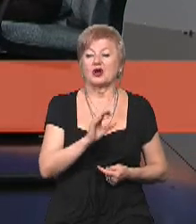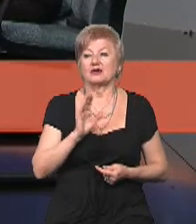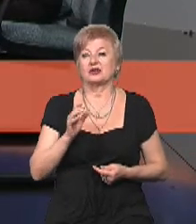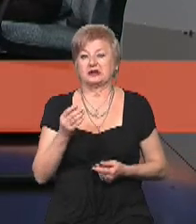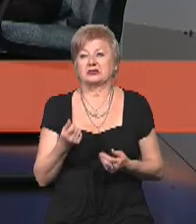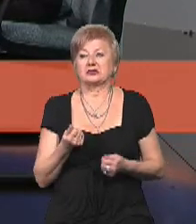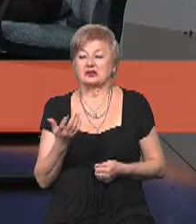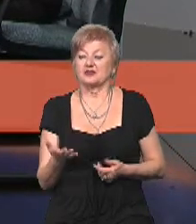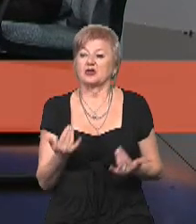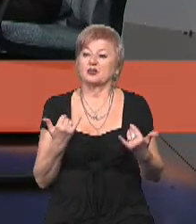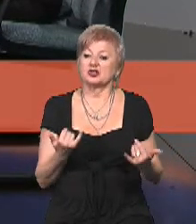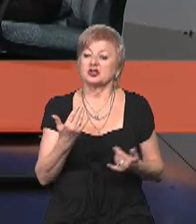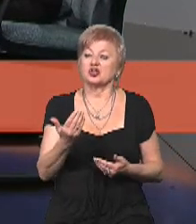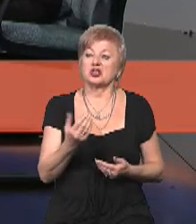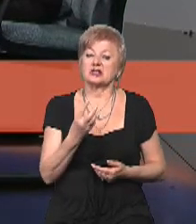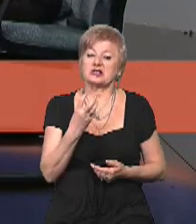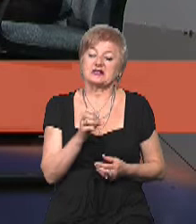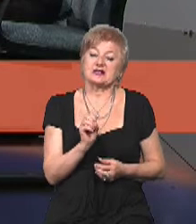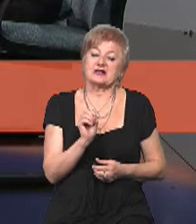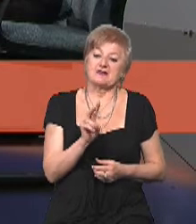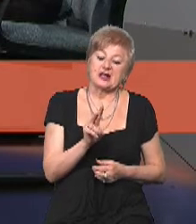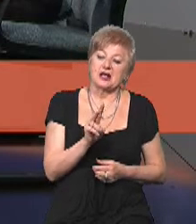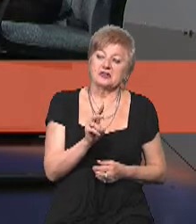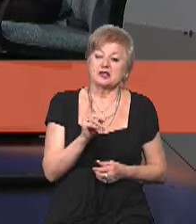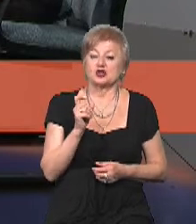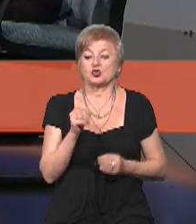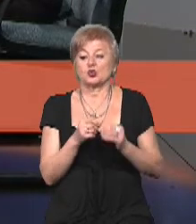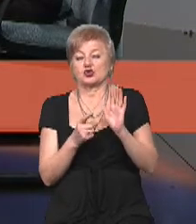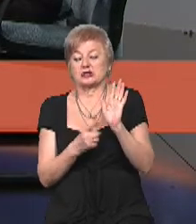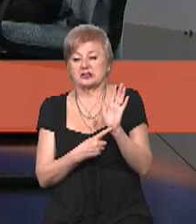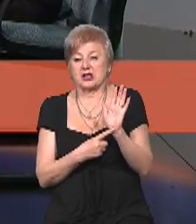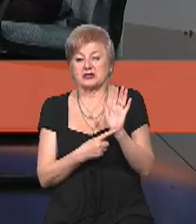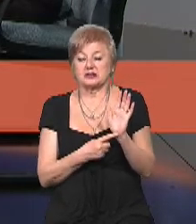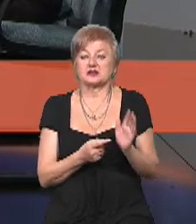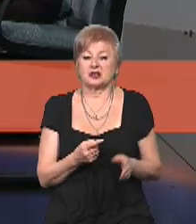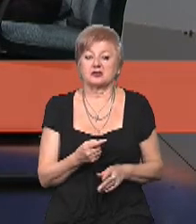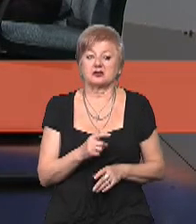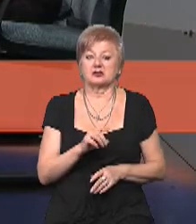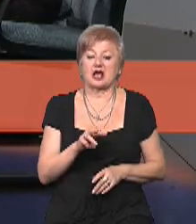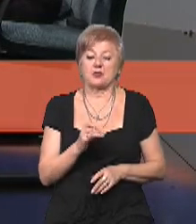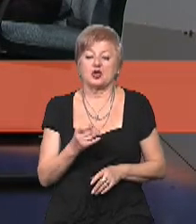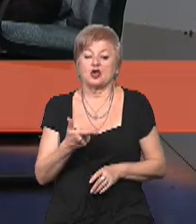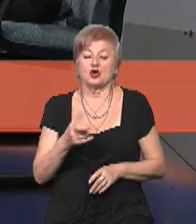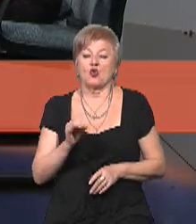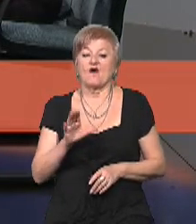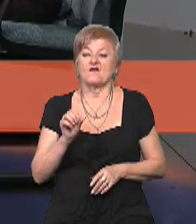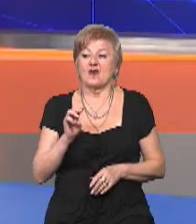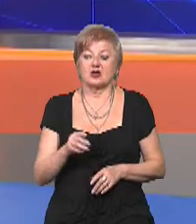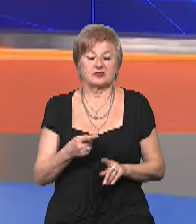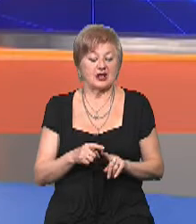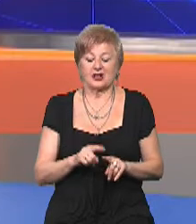цифры, сейчас вот 312, 116 за мегаватт киловатт-час,